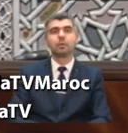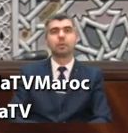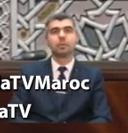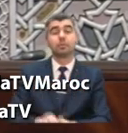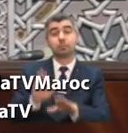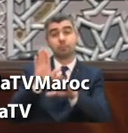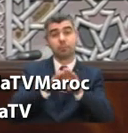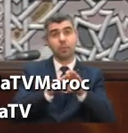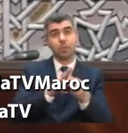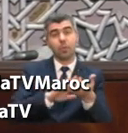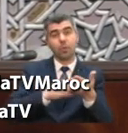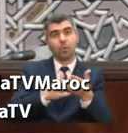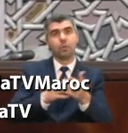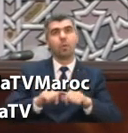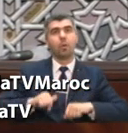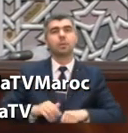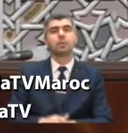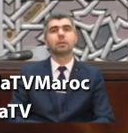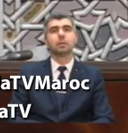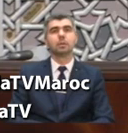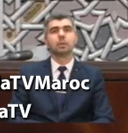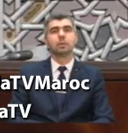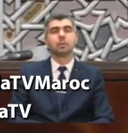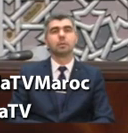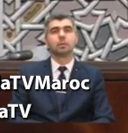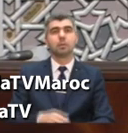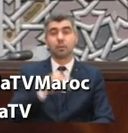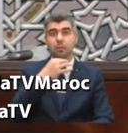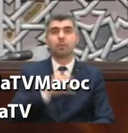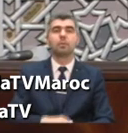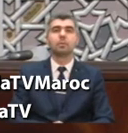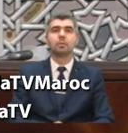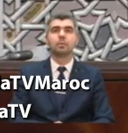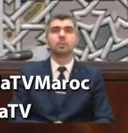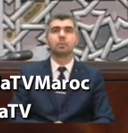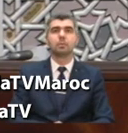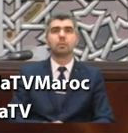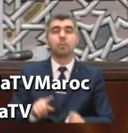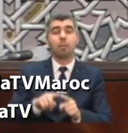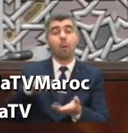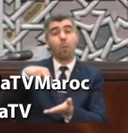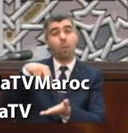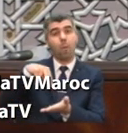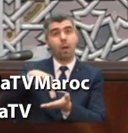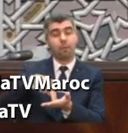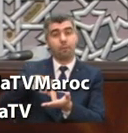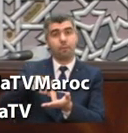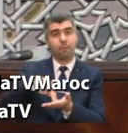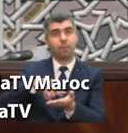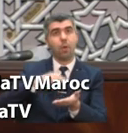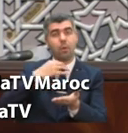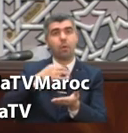السادة والسيدات النواب السيد الوزير، لكن نطلب منكم أن نقف احتراما